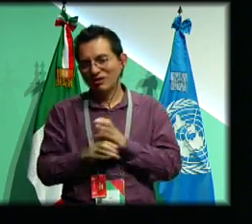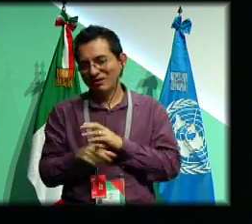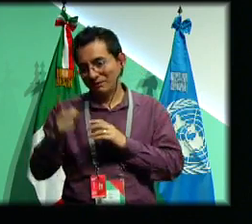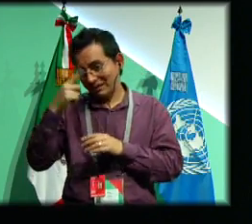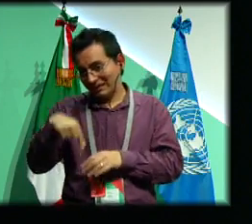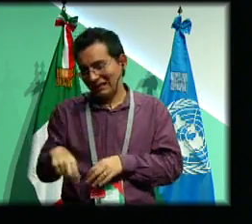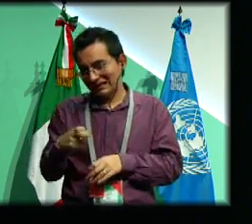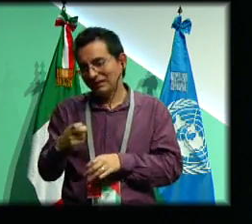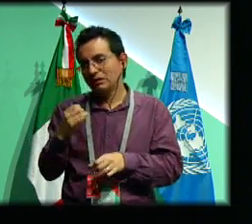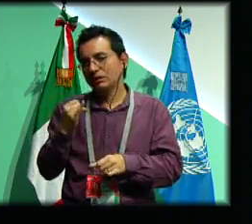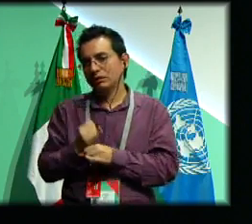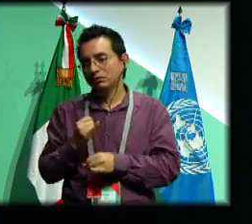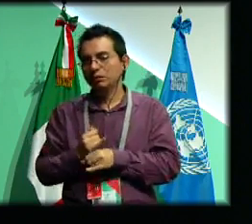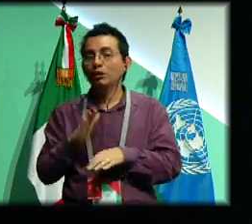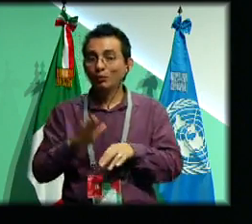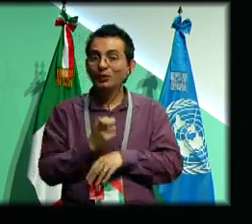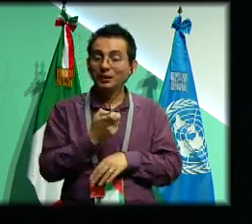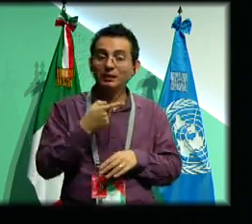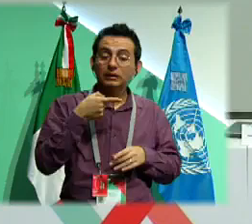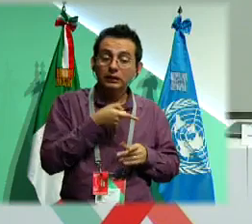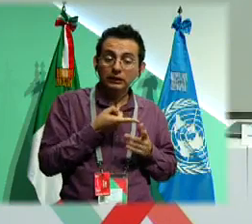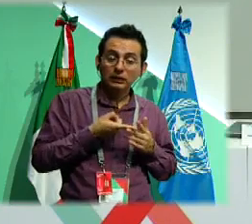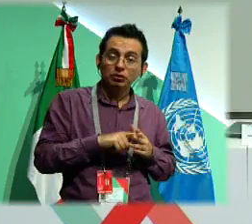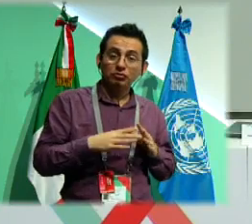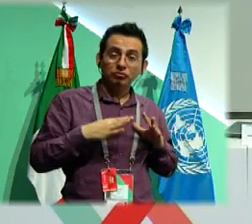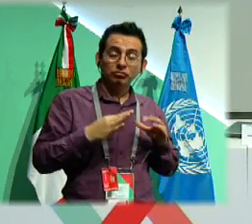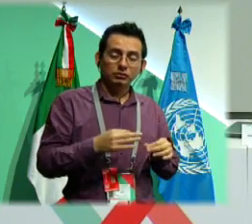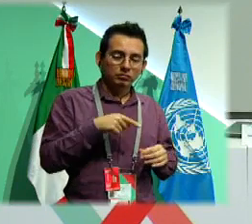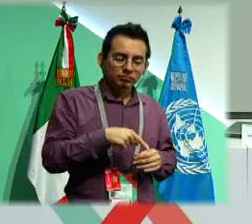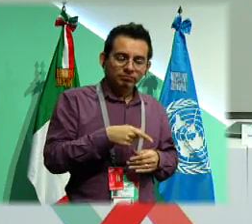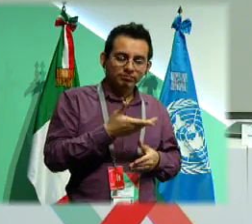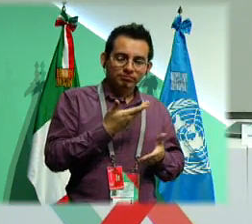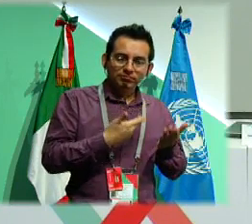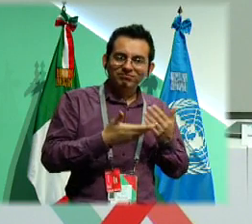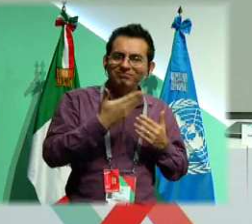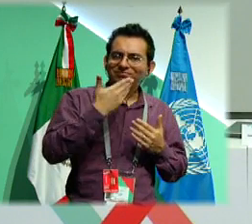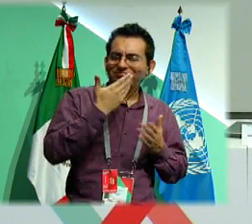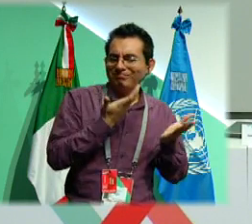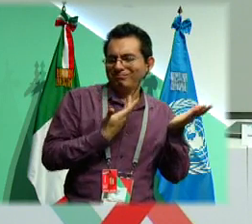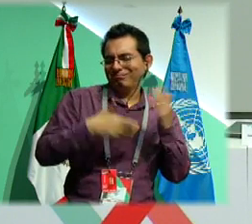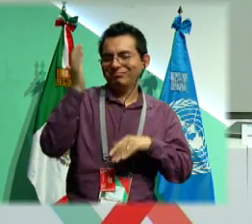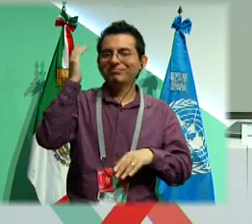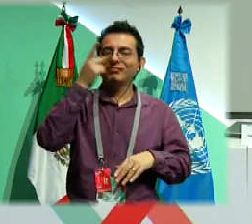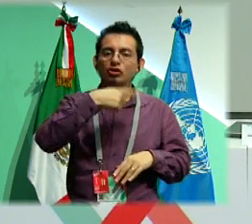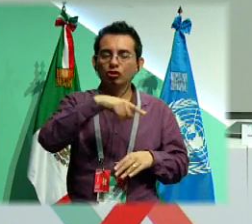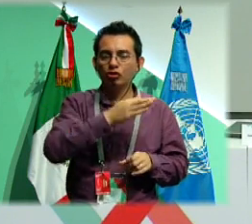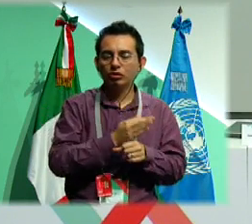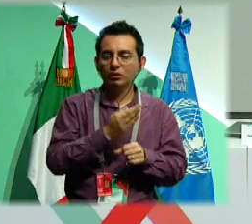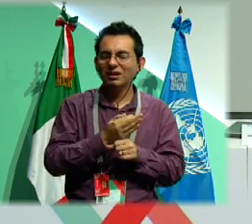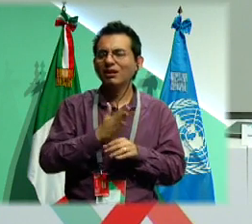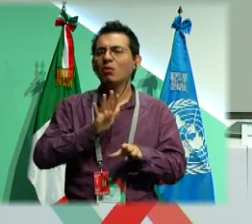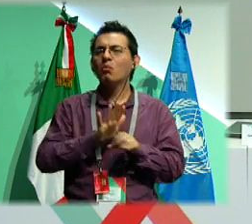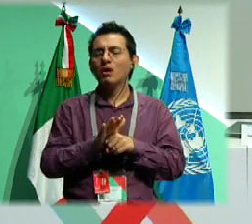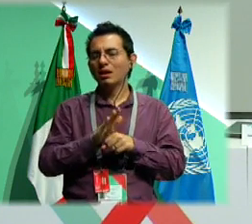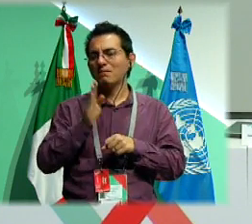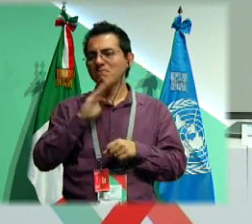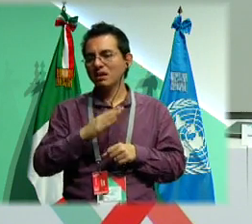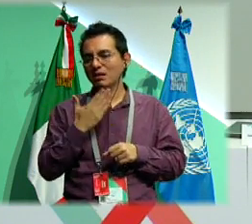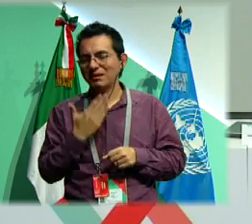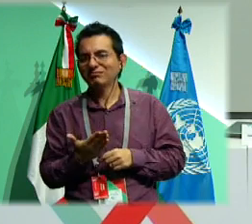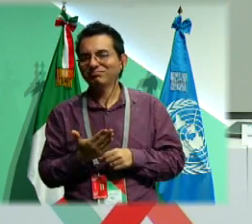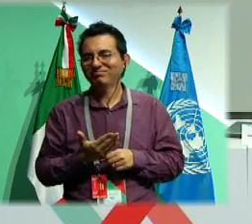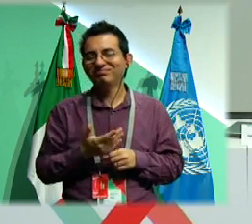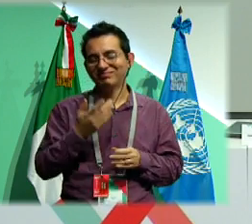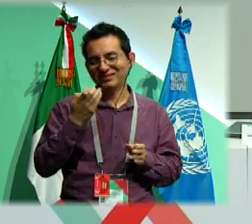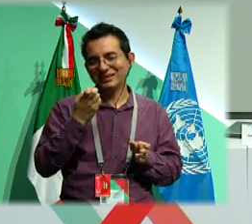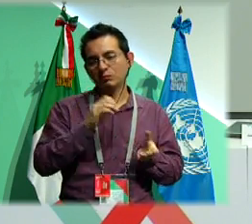est extrêmement bénéfique. Et si cela n'avait pas eu lieu, s'il y avait eu une barrière ou